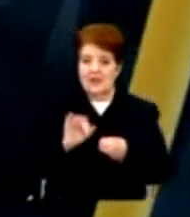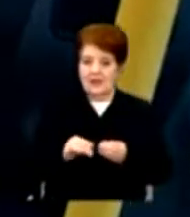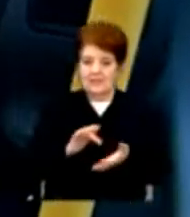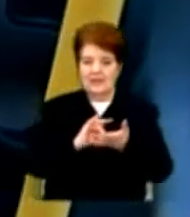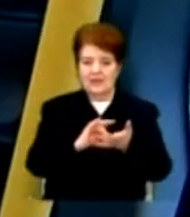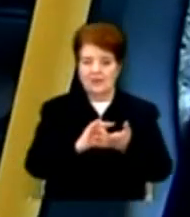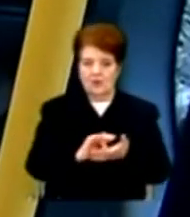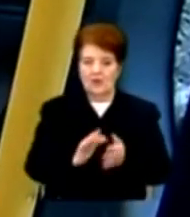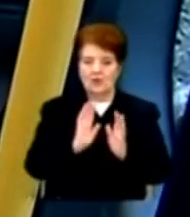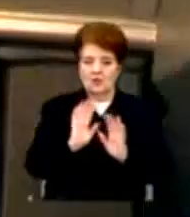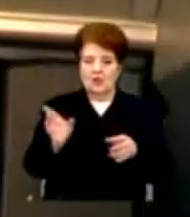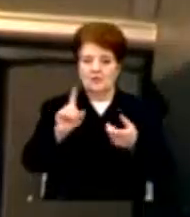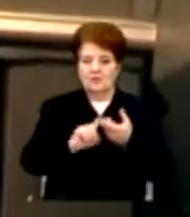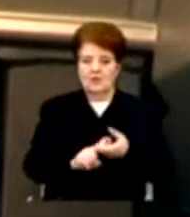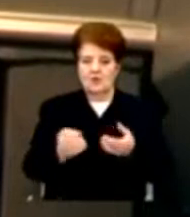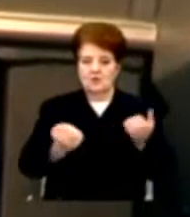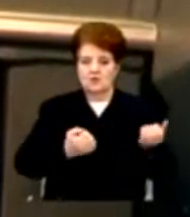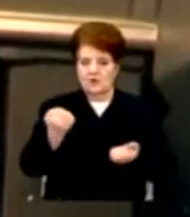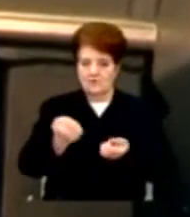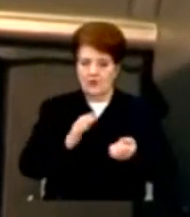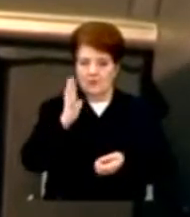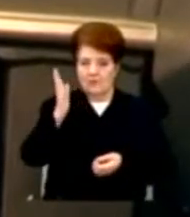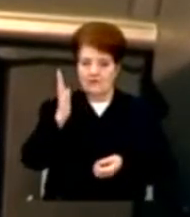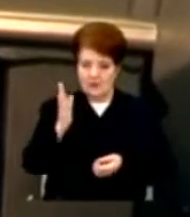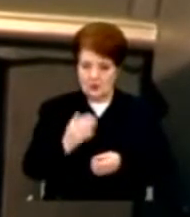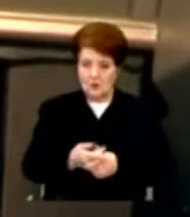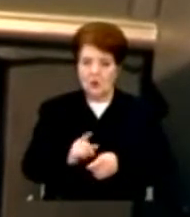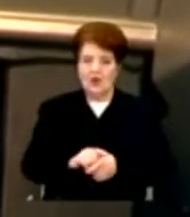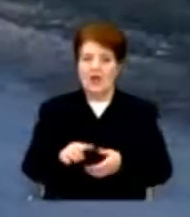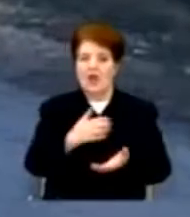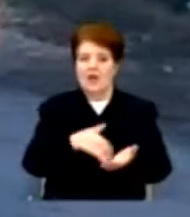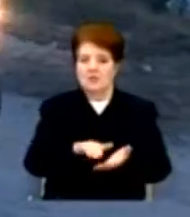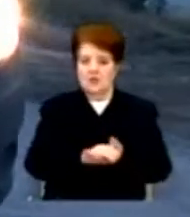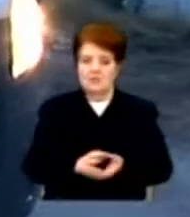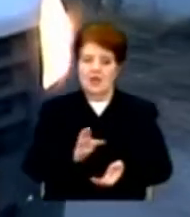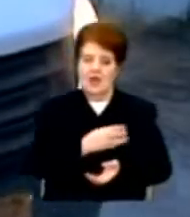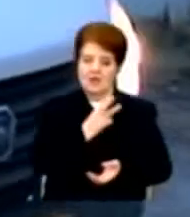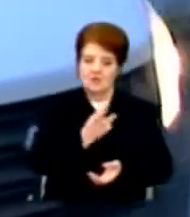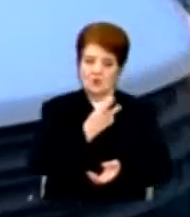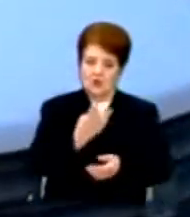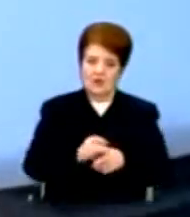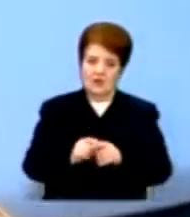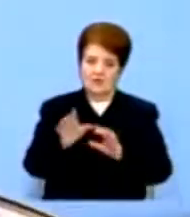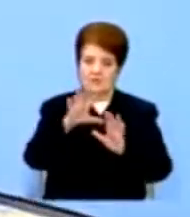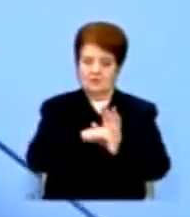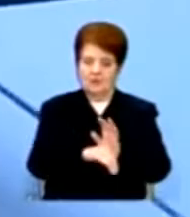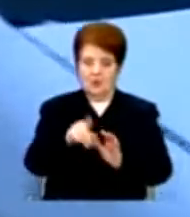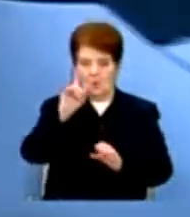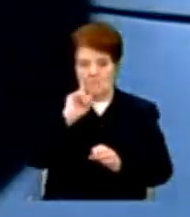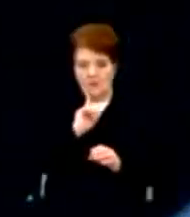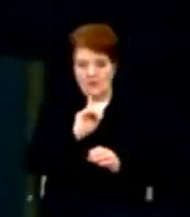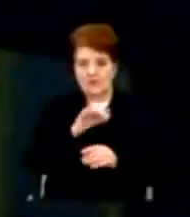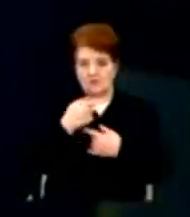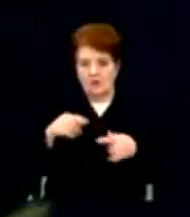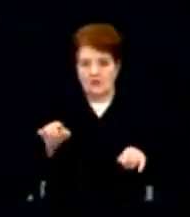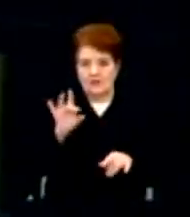aceasta trebuie doar să contacteze șoferul. Pe viitor, reprezentanții asociației ar dori să introducă astfel de microbuze confortabile și pe